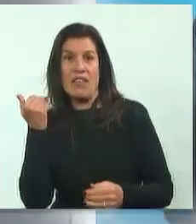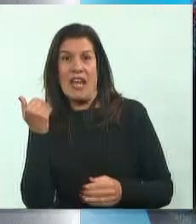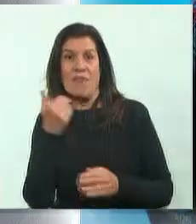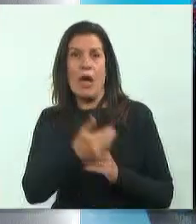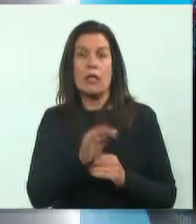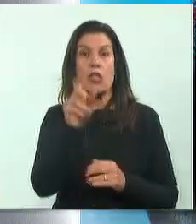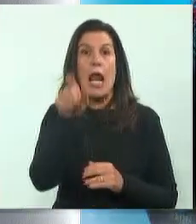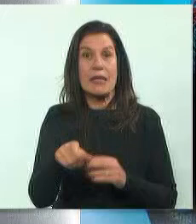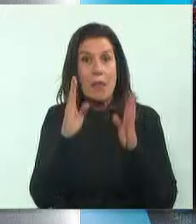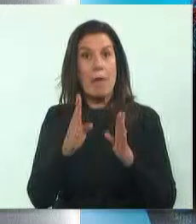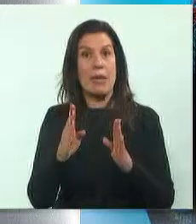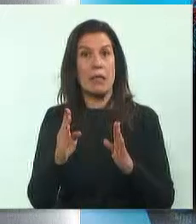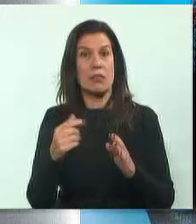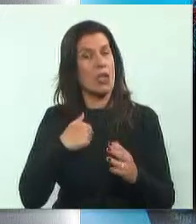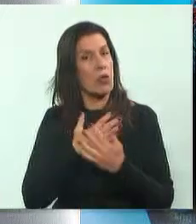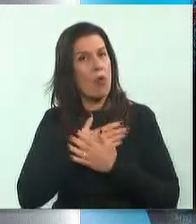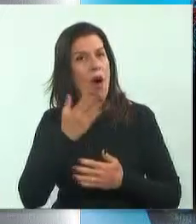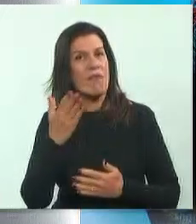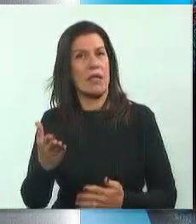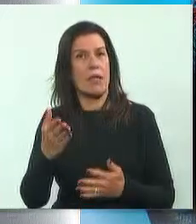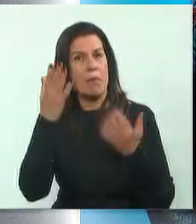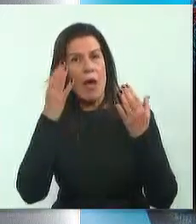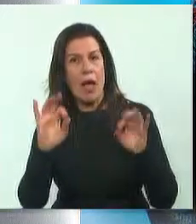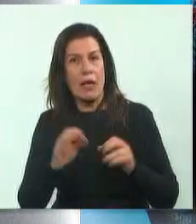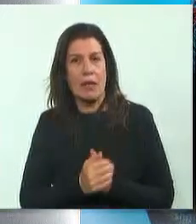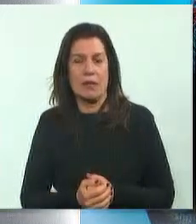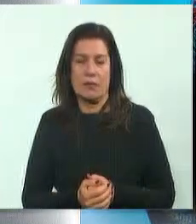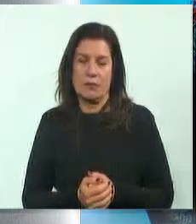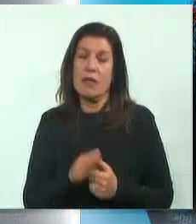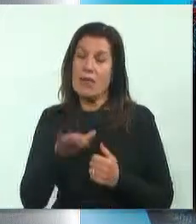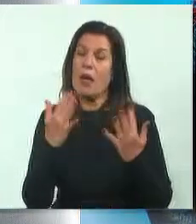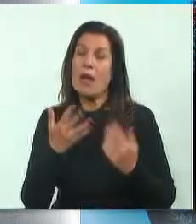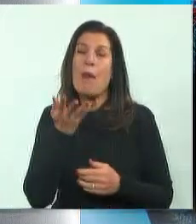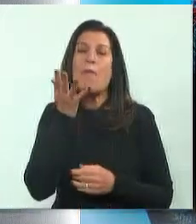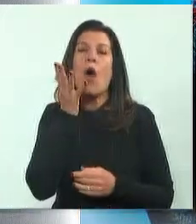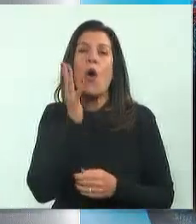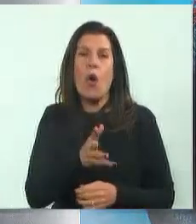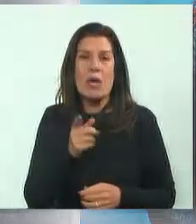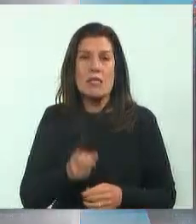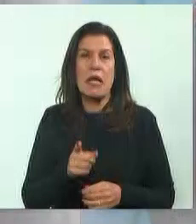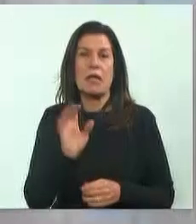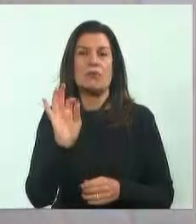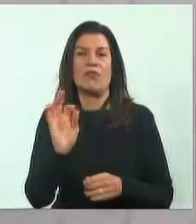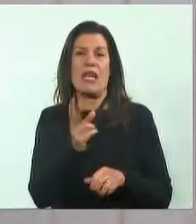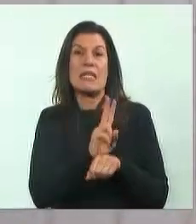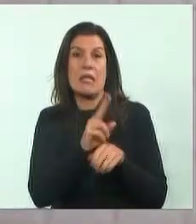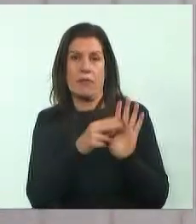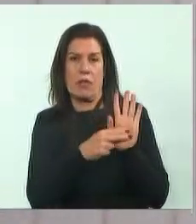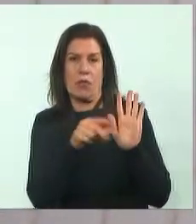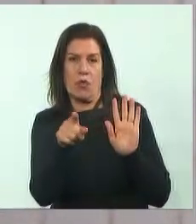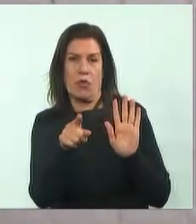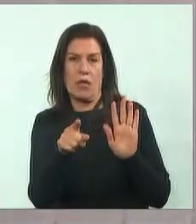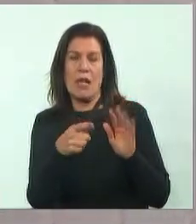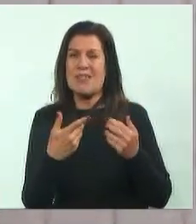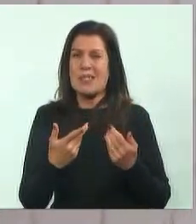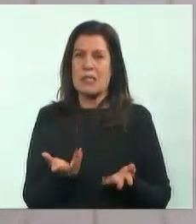שאנחנו אוהבים, מעריכים, וכמה רוע וציניות צריך כדי לזייף את התמונות האלה, כדי ליצור מקסם שווא